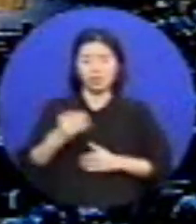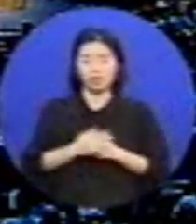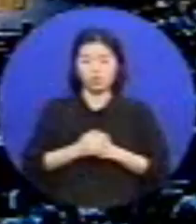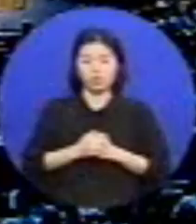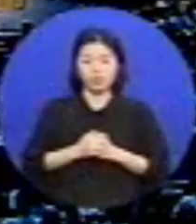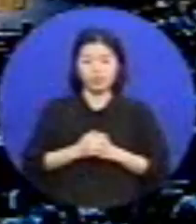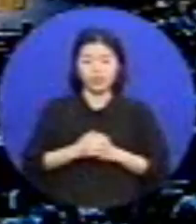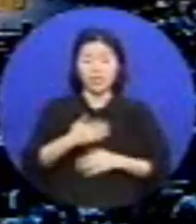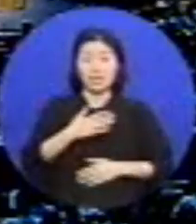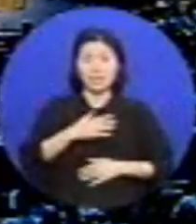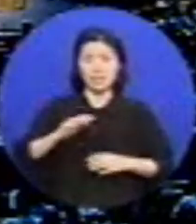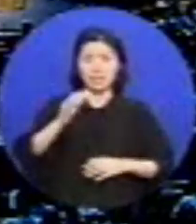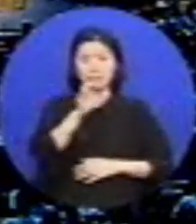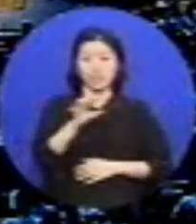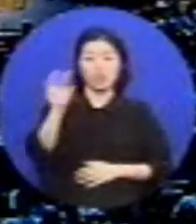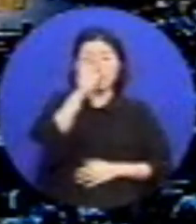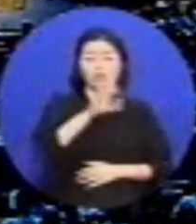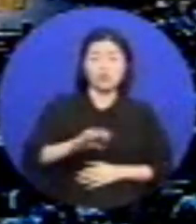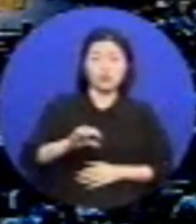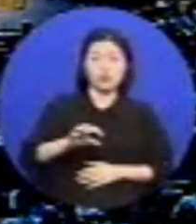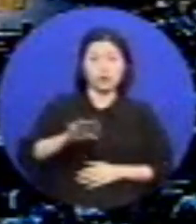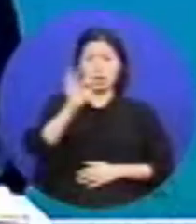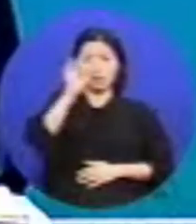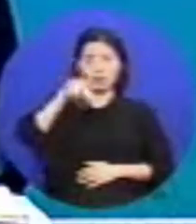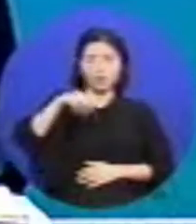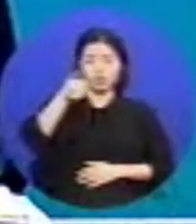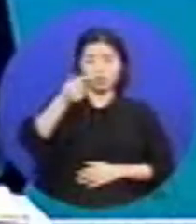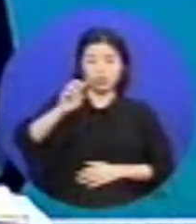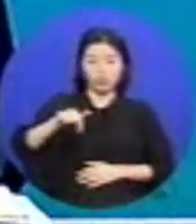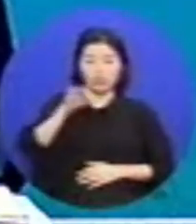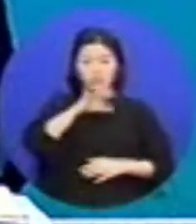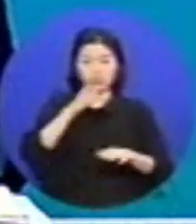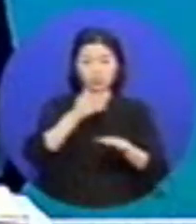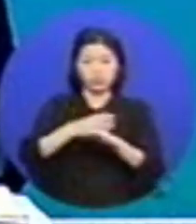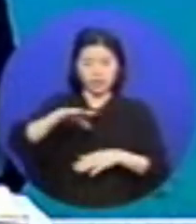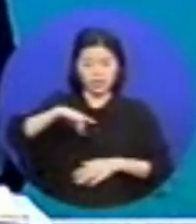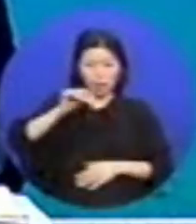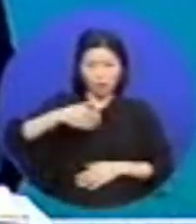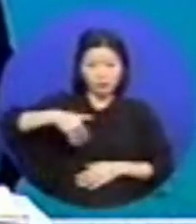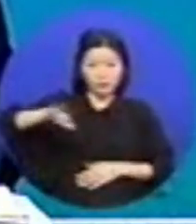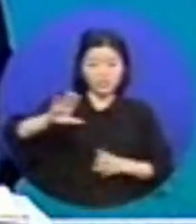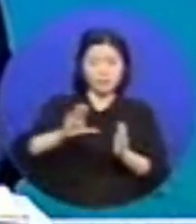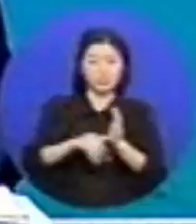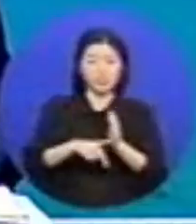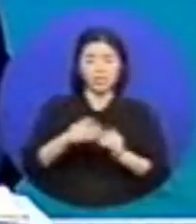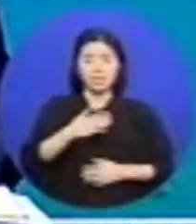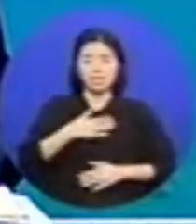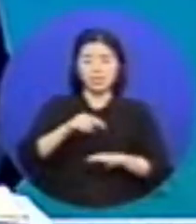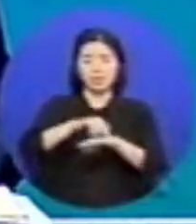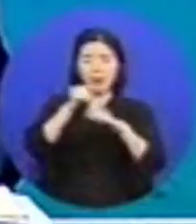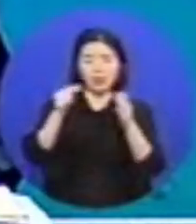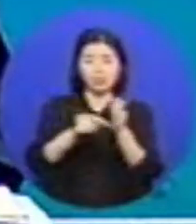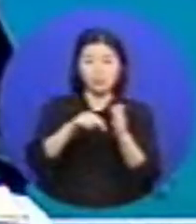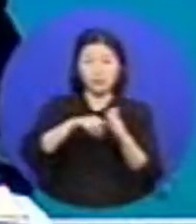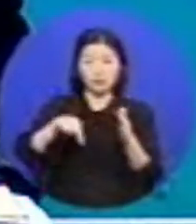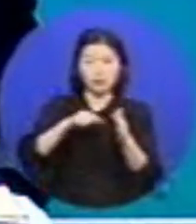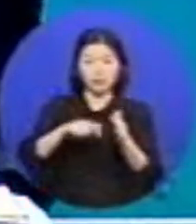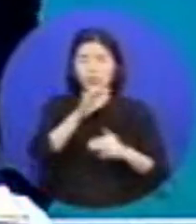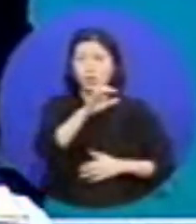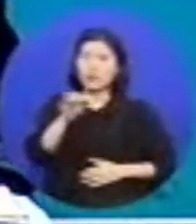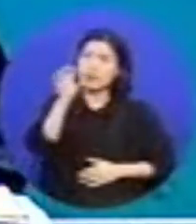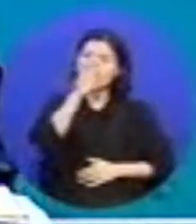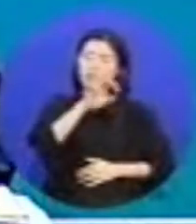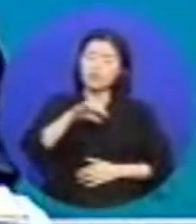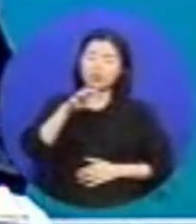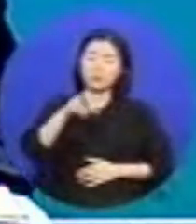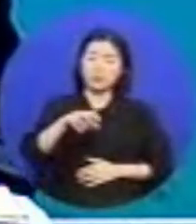제가 유럽 유학생 수련회 처음 갔을 때 그때 제 마음에는 유럽에서